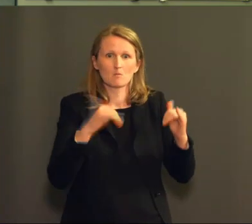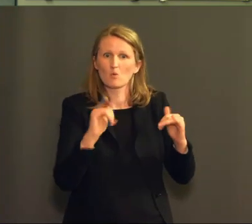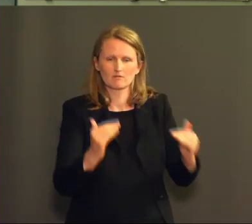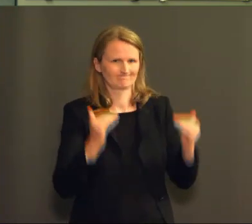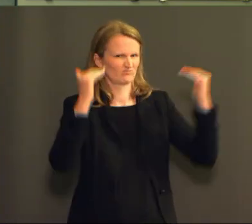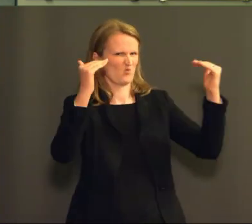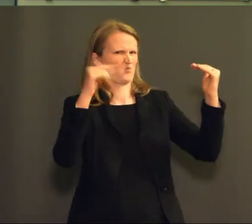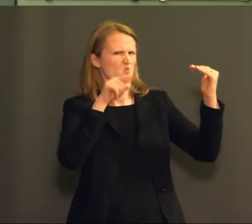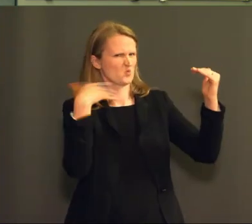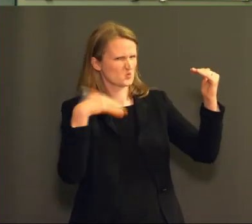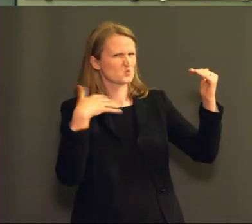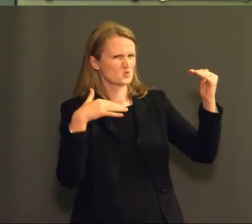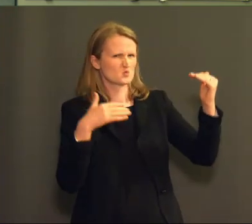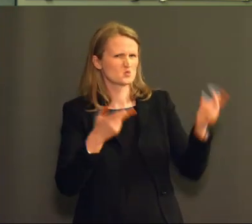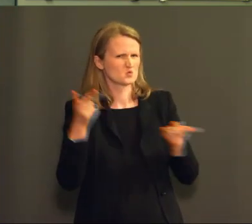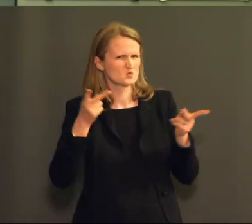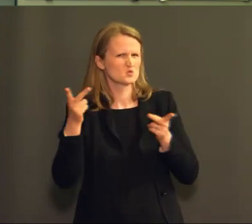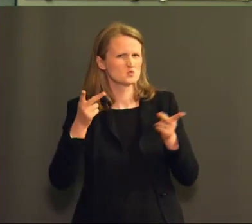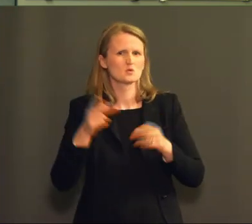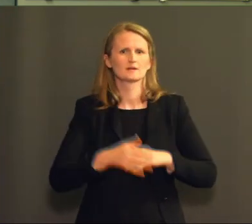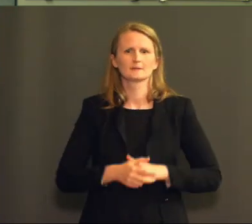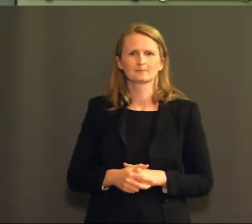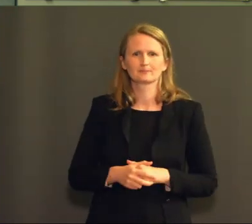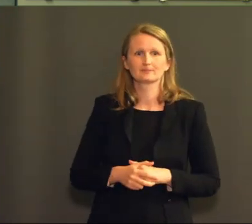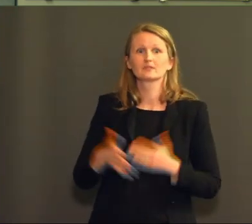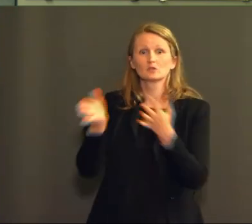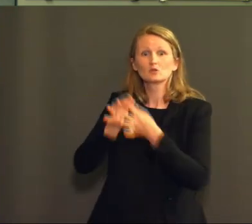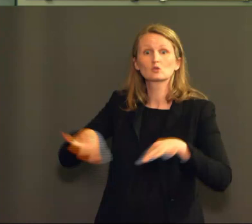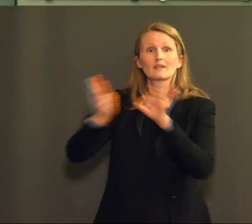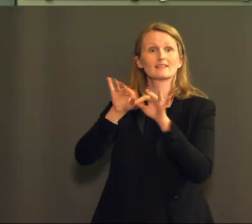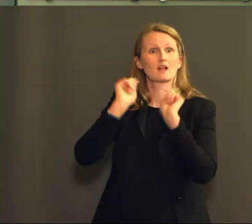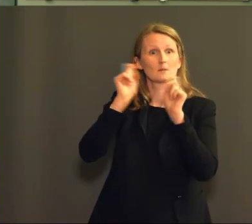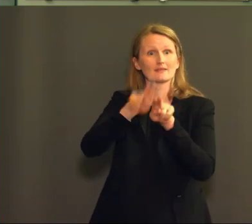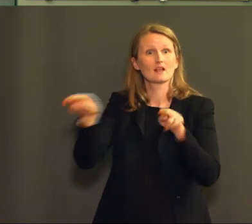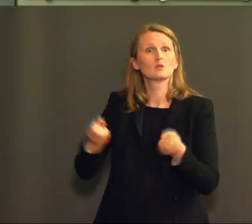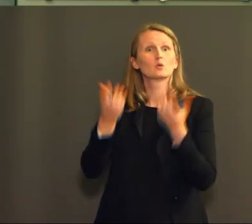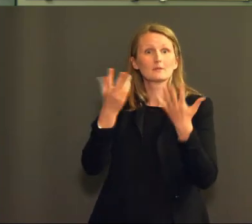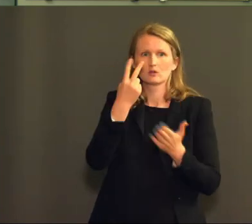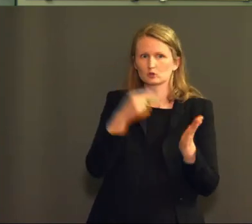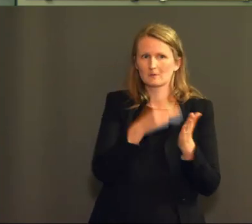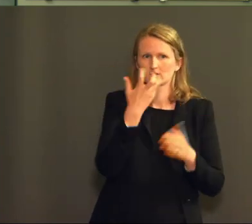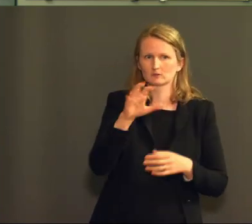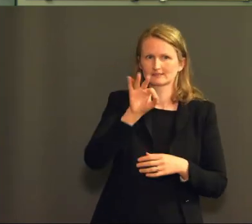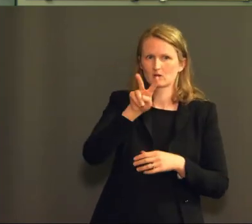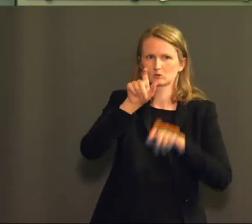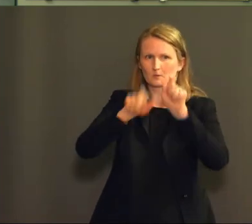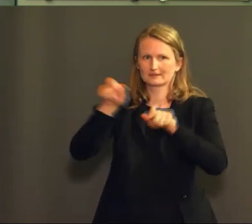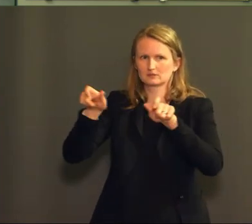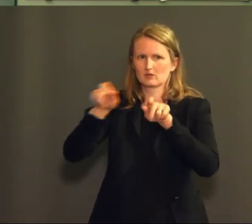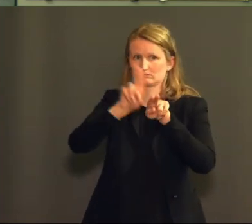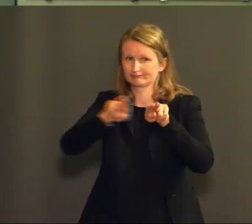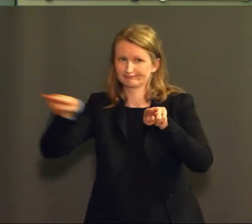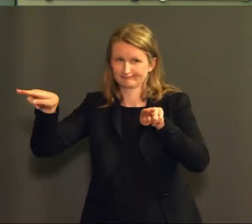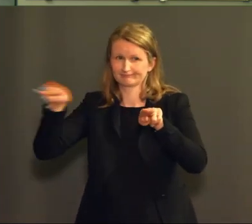2952 patients Covid sont hospitalisés en Belgique, dont 892 personnes aux soins intensifs.